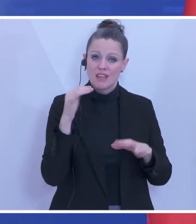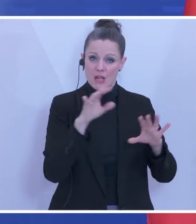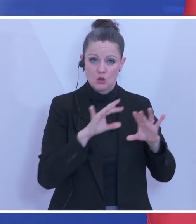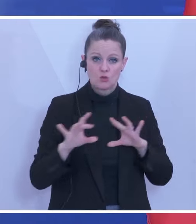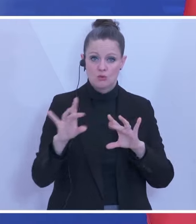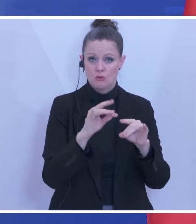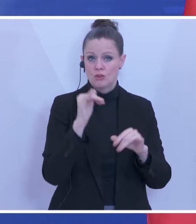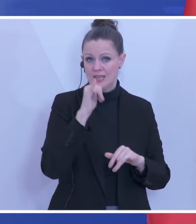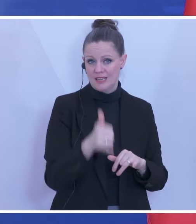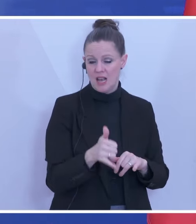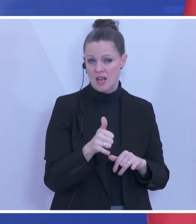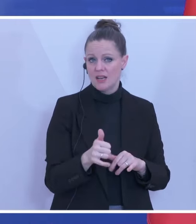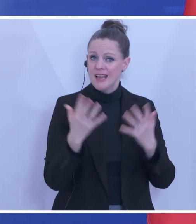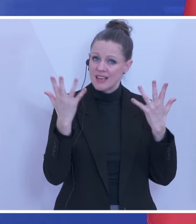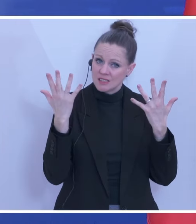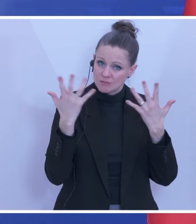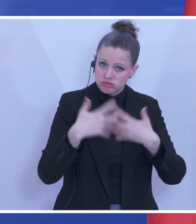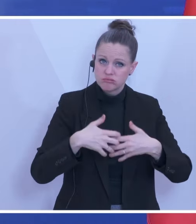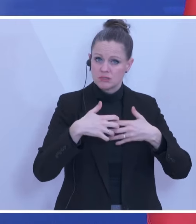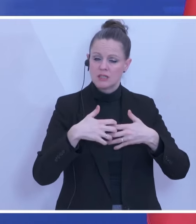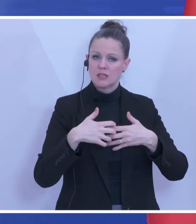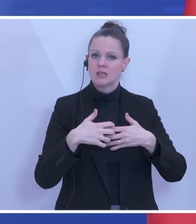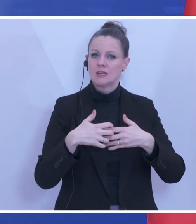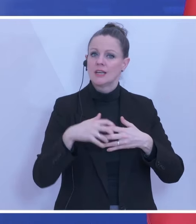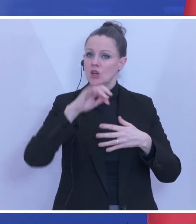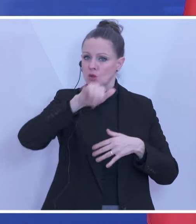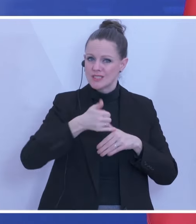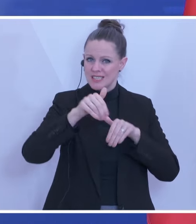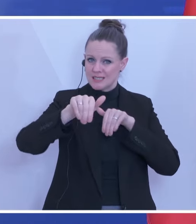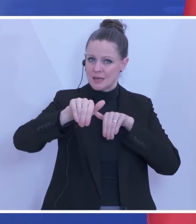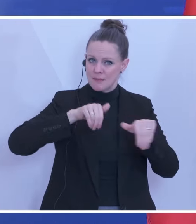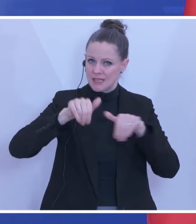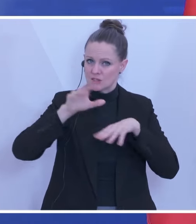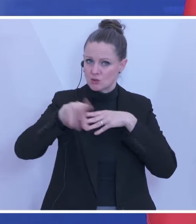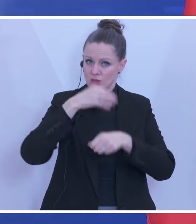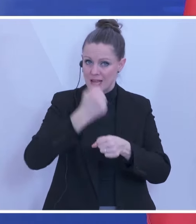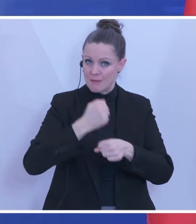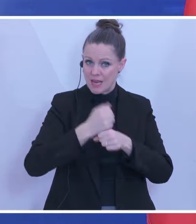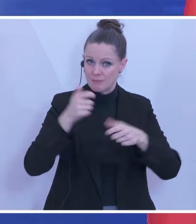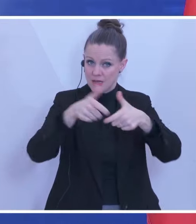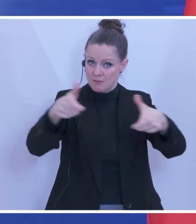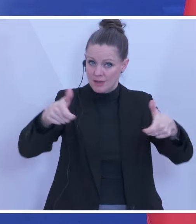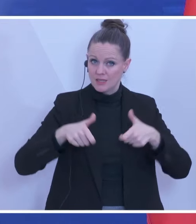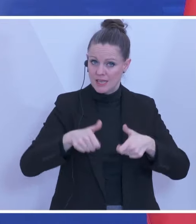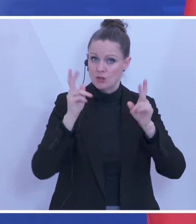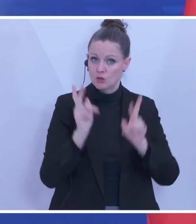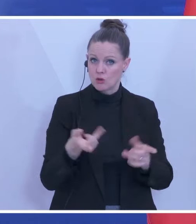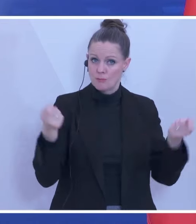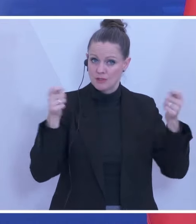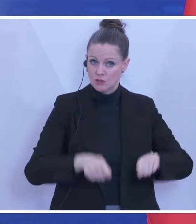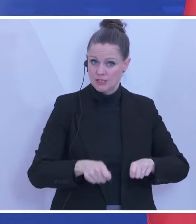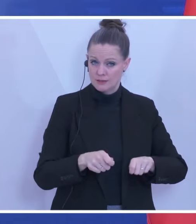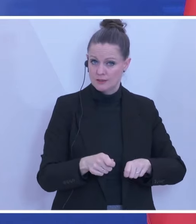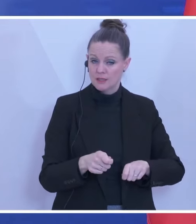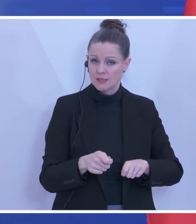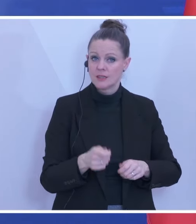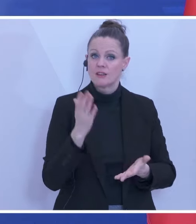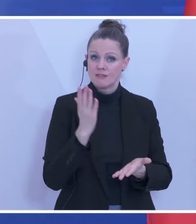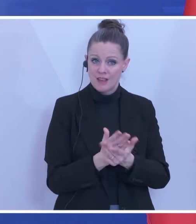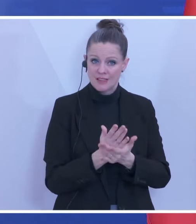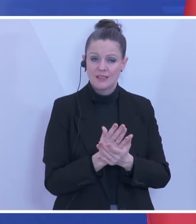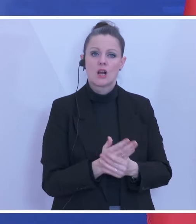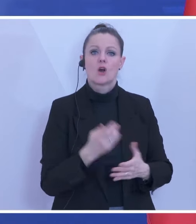in engen und intensiven Gesprächen mit der Justizministerin, um hier ein Paket auch auf den Weg zu bringen. Es geht auch um den Ersatz